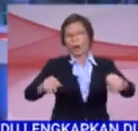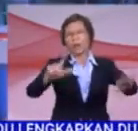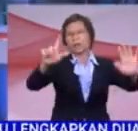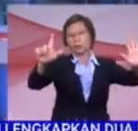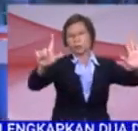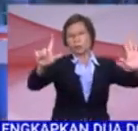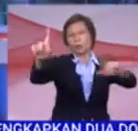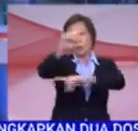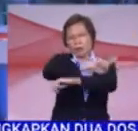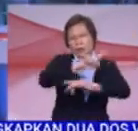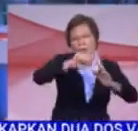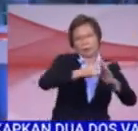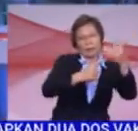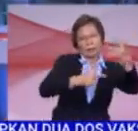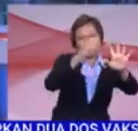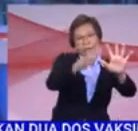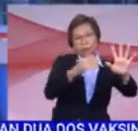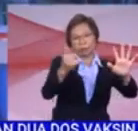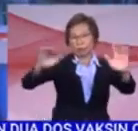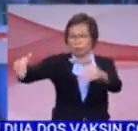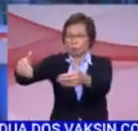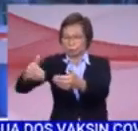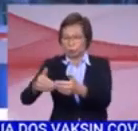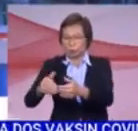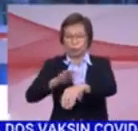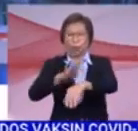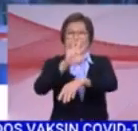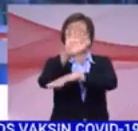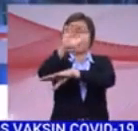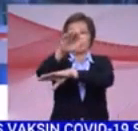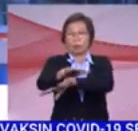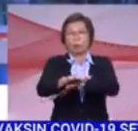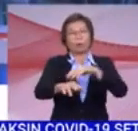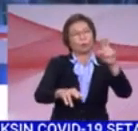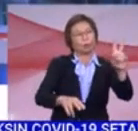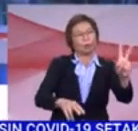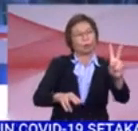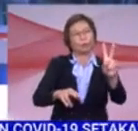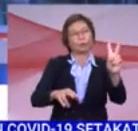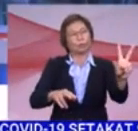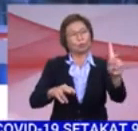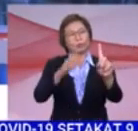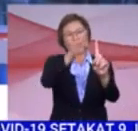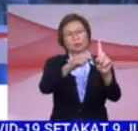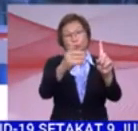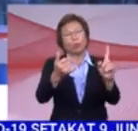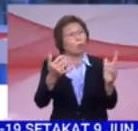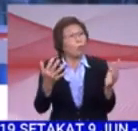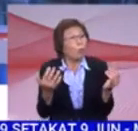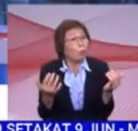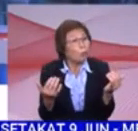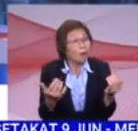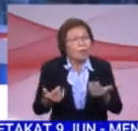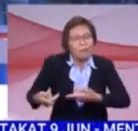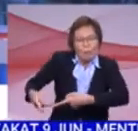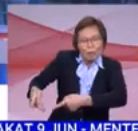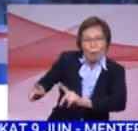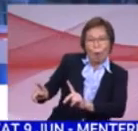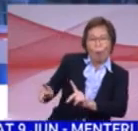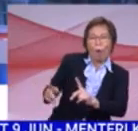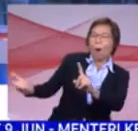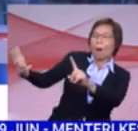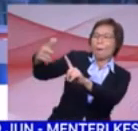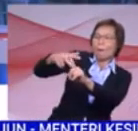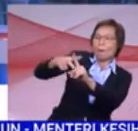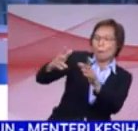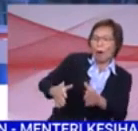hari bermula 15 Jun dan ditutup pada pukul 5 petang 21 Jun ini. Ia bertujuan memberi peluang kepada